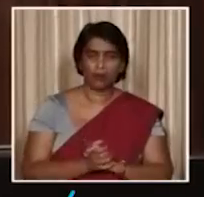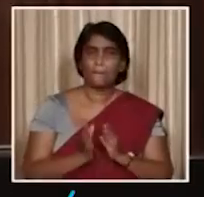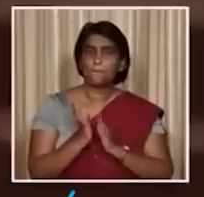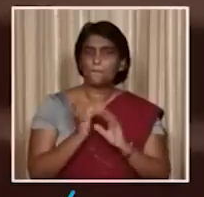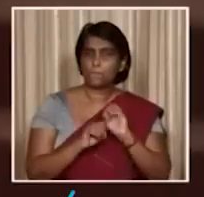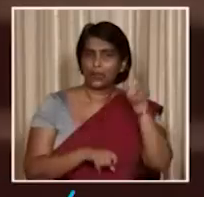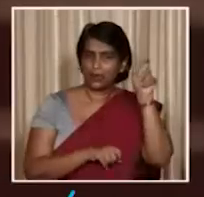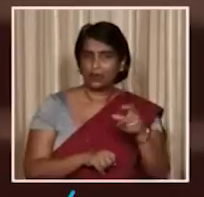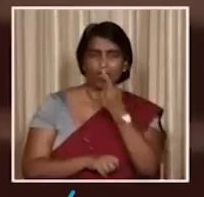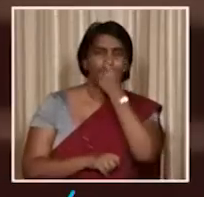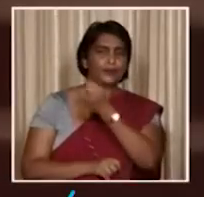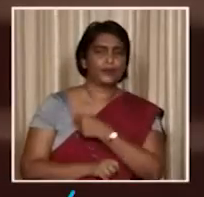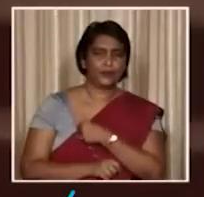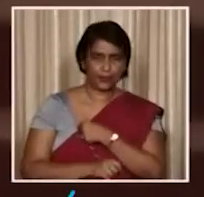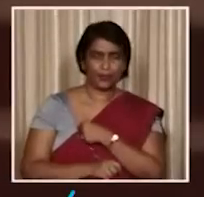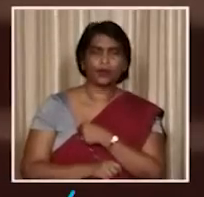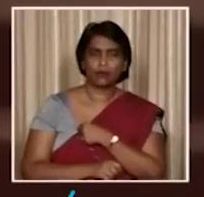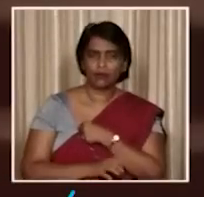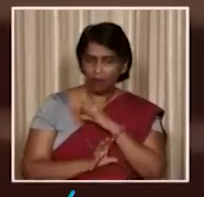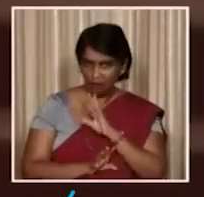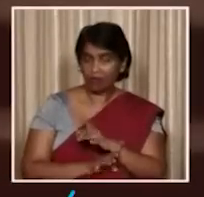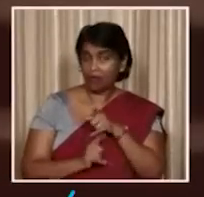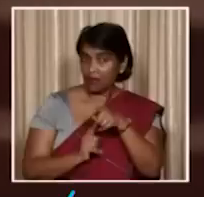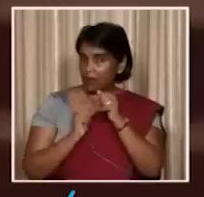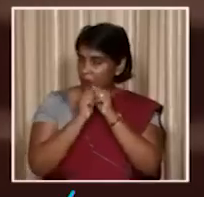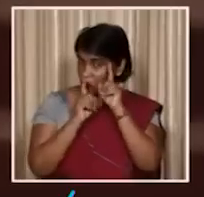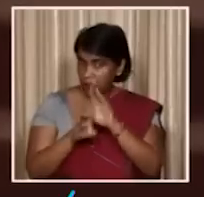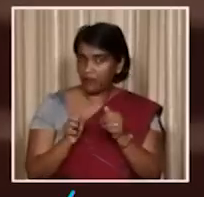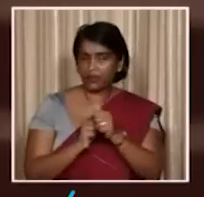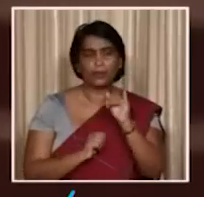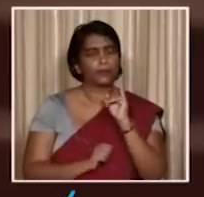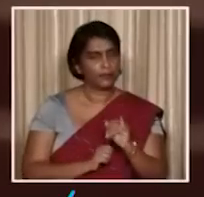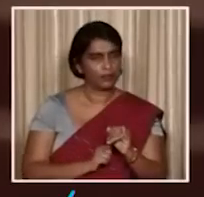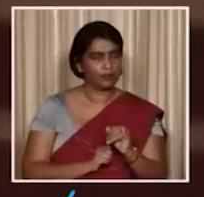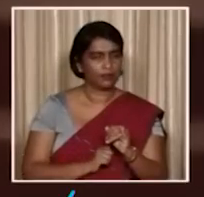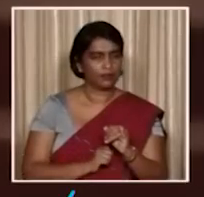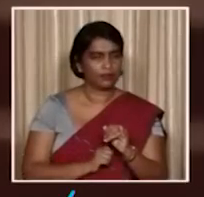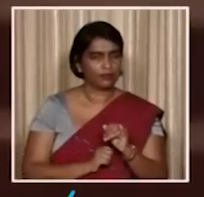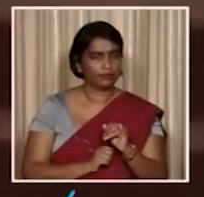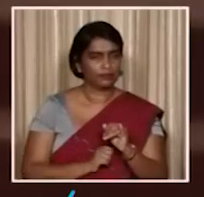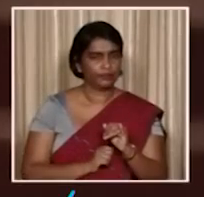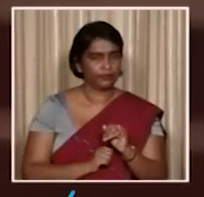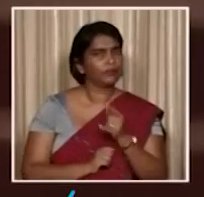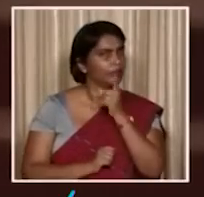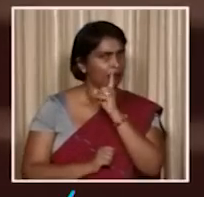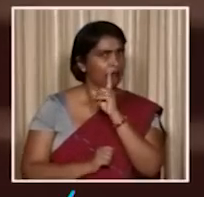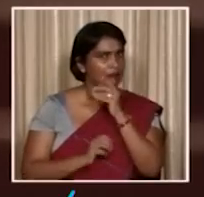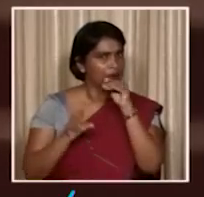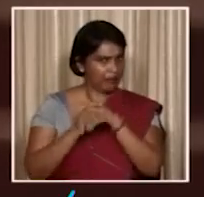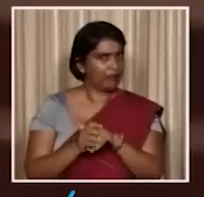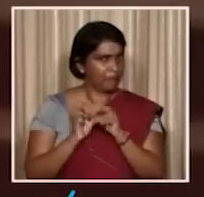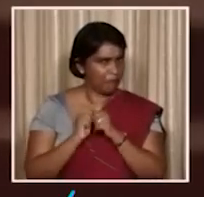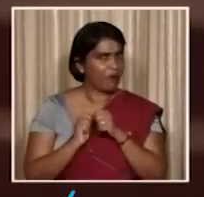පිළිබඳව දැනුවත් කරපු නිසා එහෙම වෙලා තියෙනවනේ ඒක නරකයි. ඉතින් මම ඒ කියන්නේ මොකක් හරි දෙදලා තියෙනවා මේක